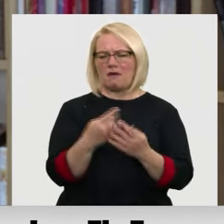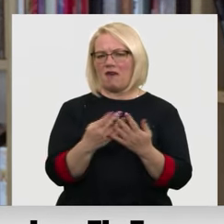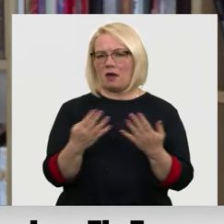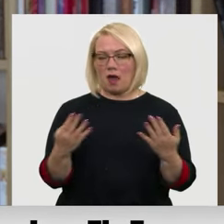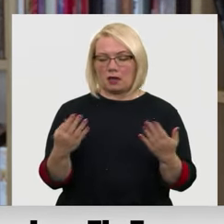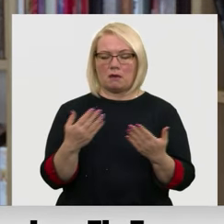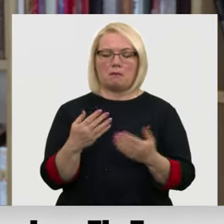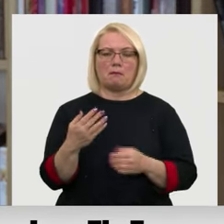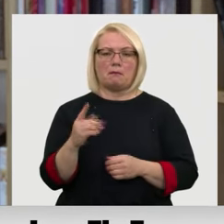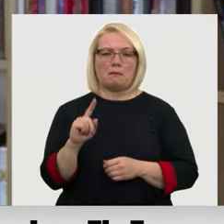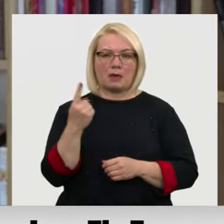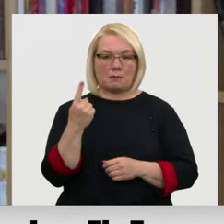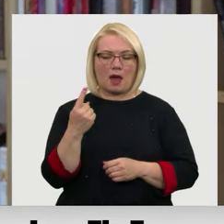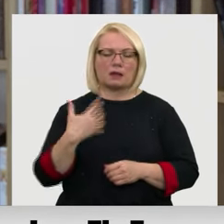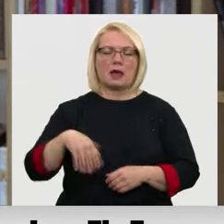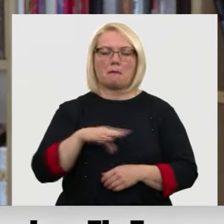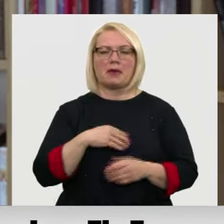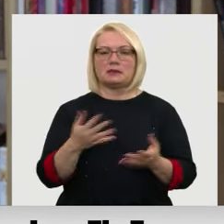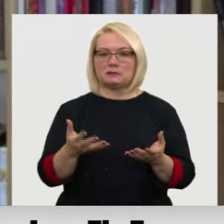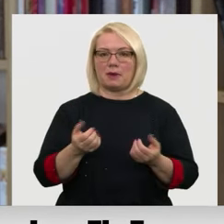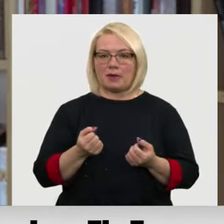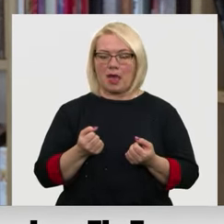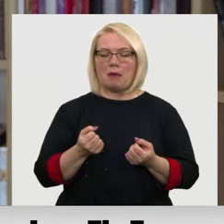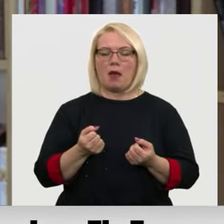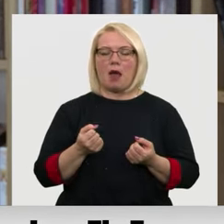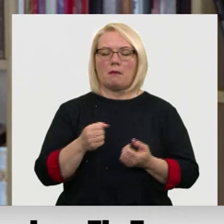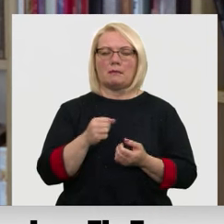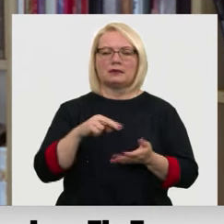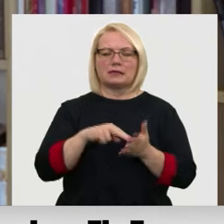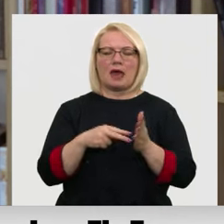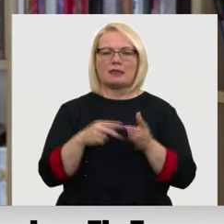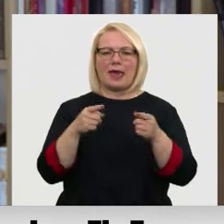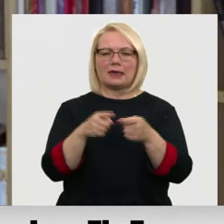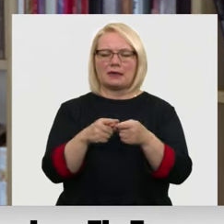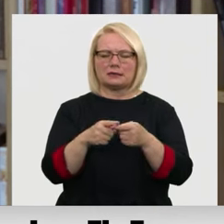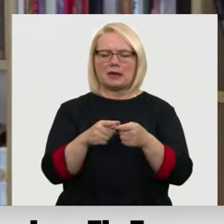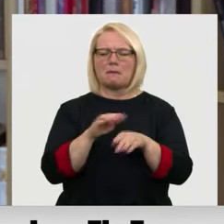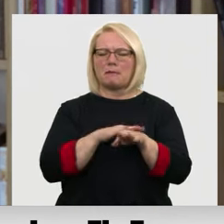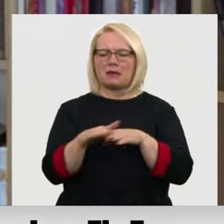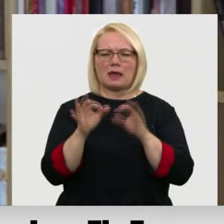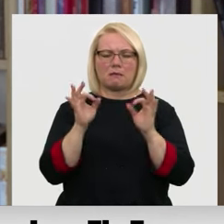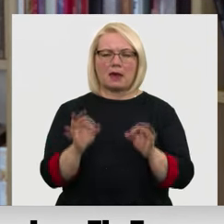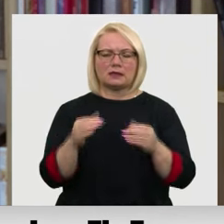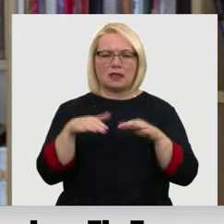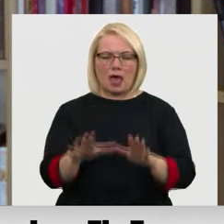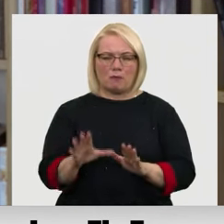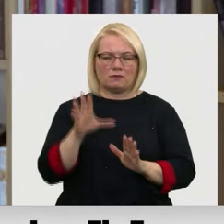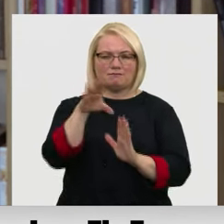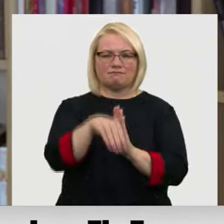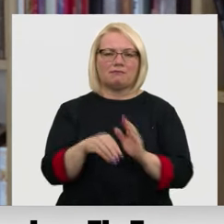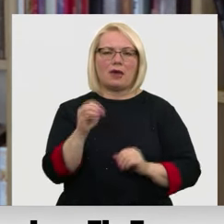Nu, pirmkārt, tas, ka mēs pieņēmām stratēģiski absolūti pareizu lēmumu būt Eiropas Savienības